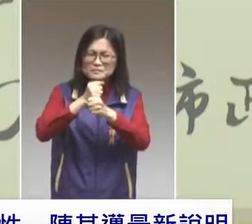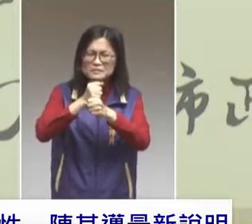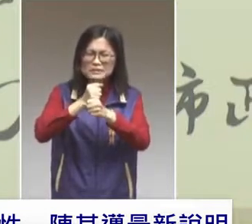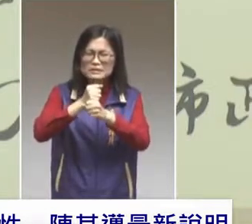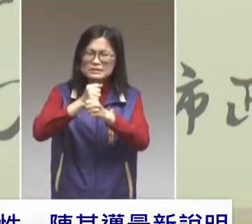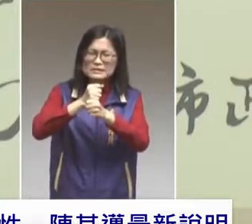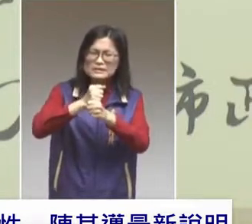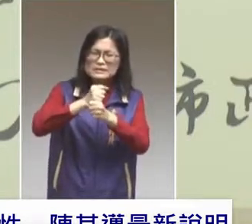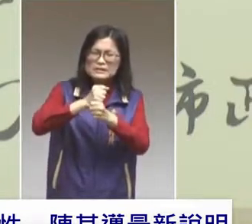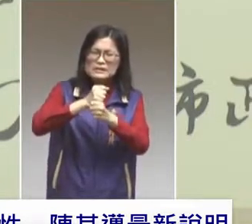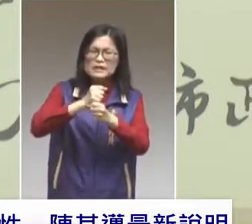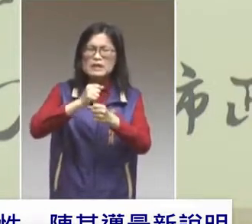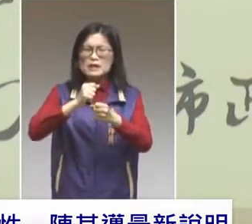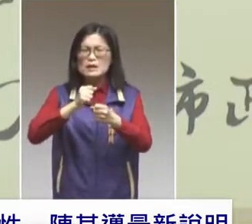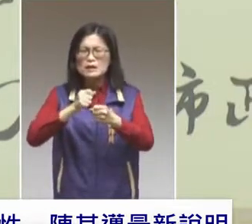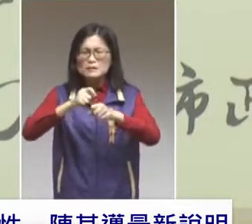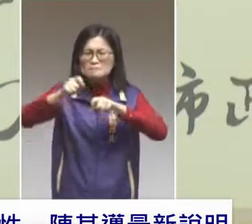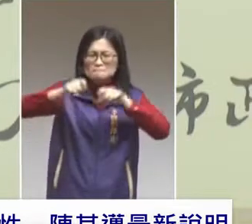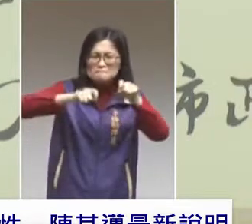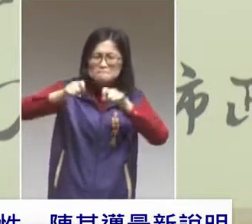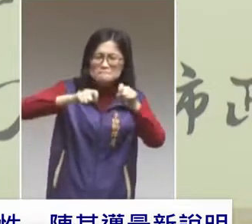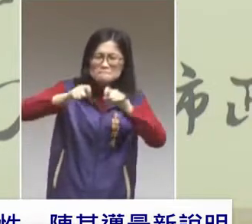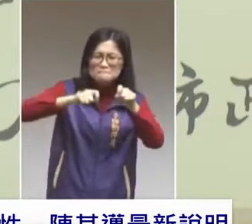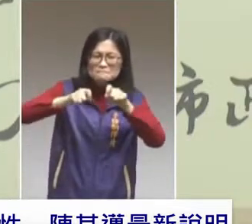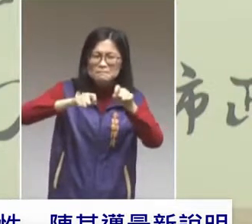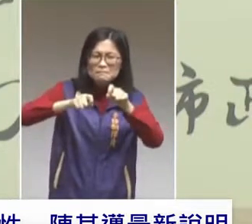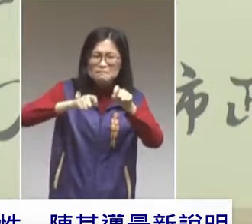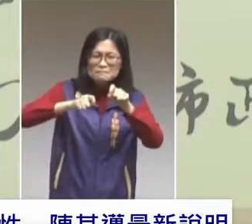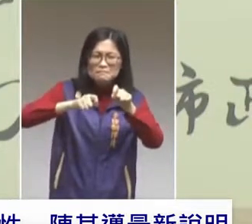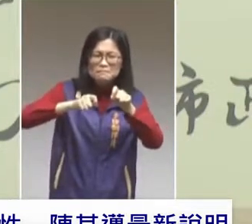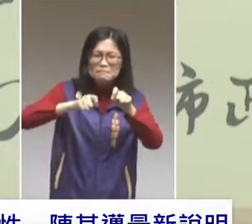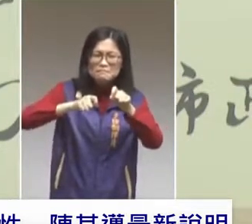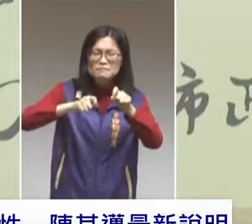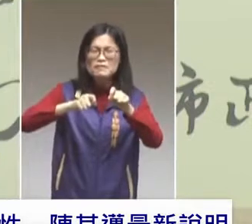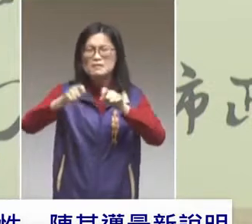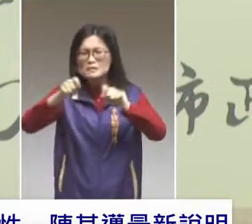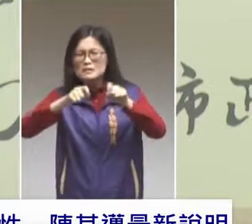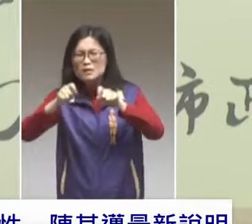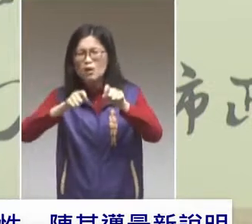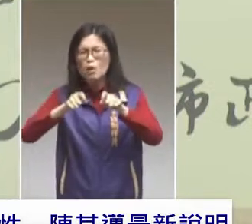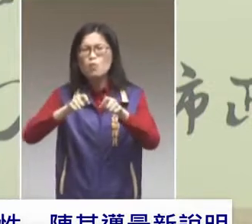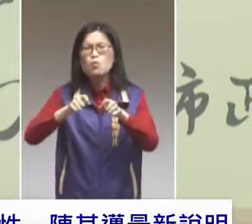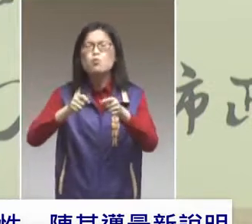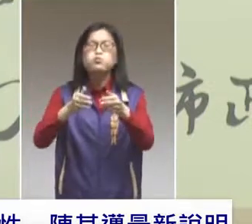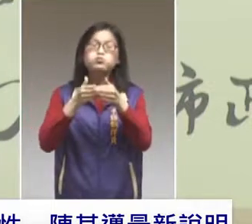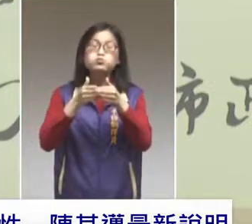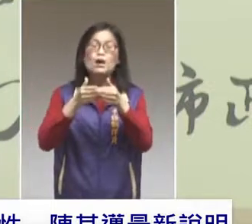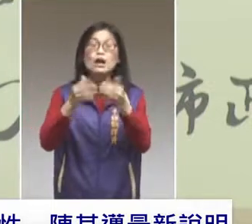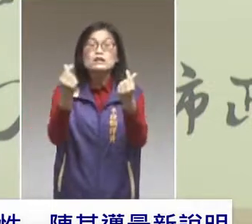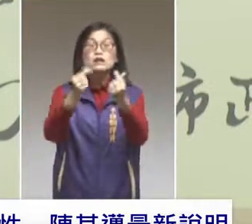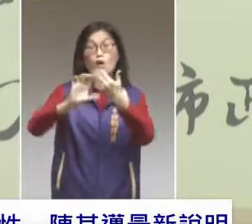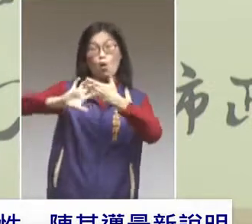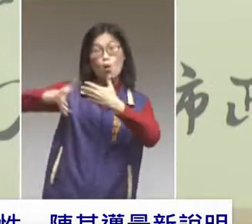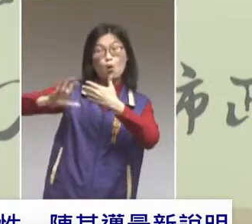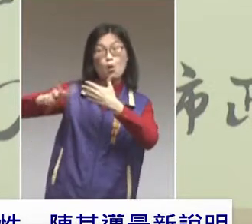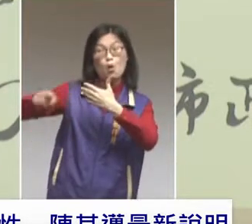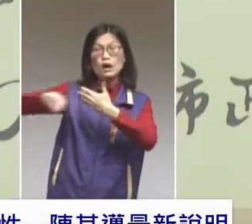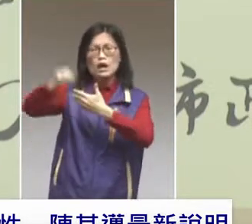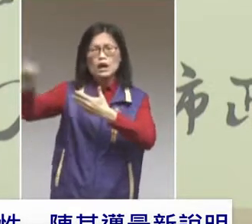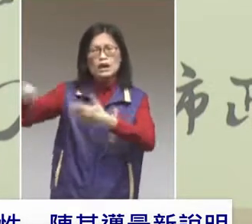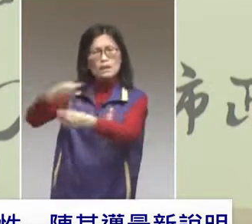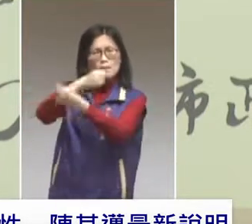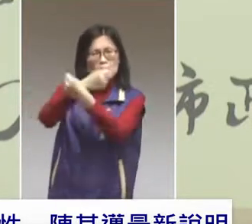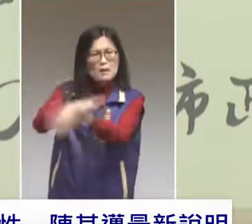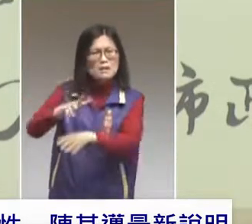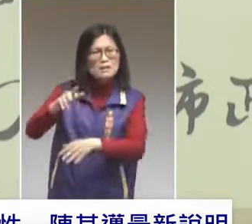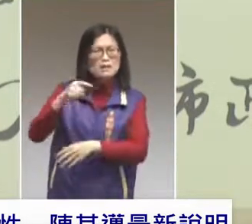未来的一些不同剧本的一些想定。那其实在看它的传播力